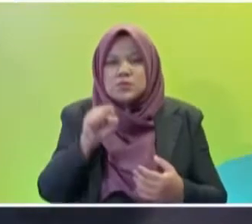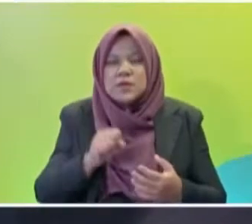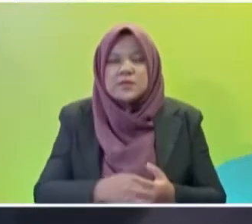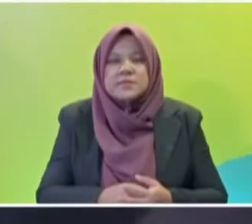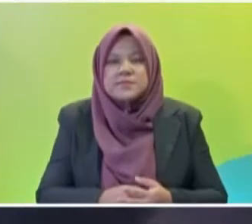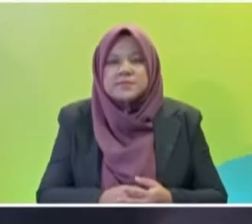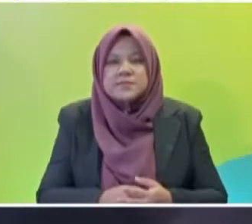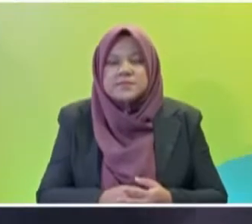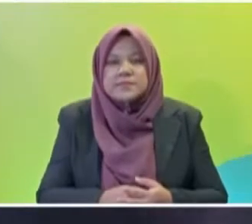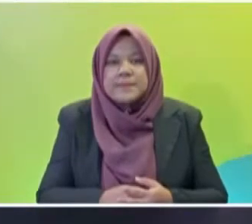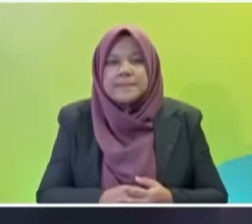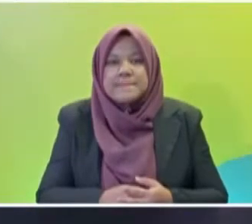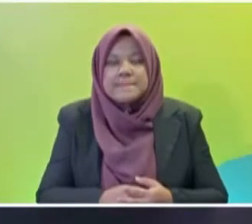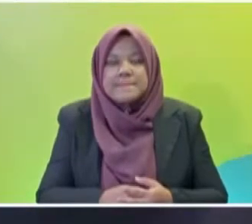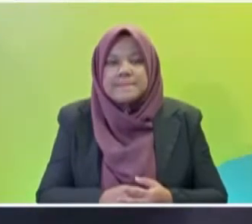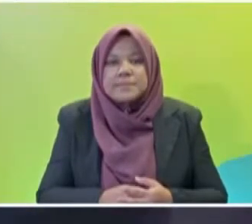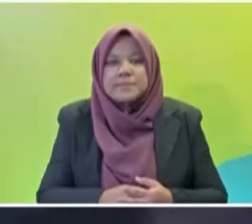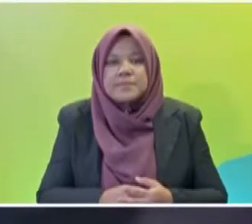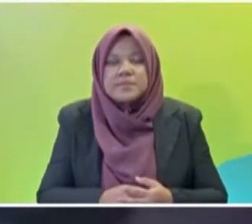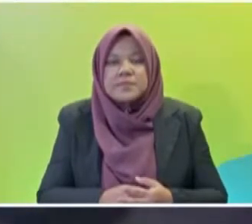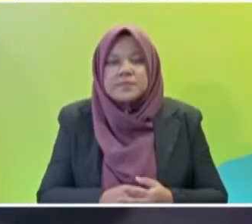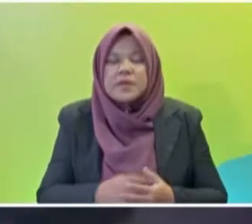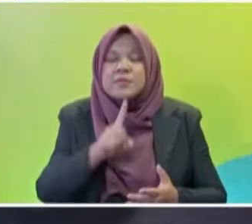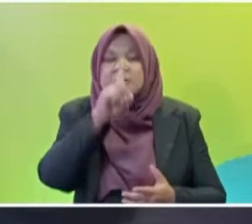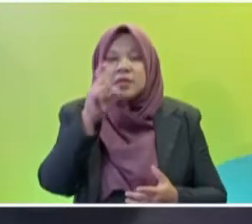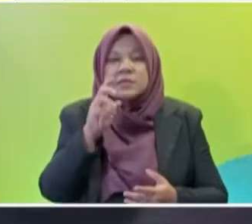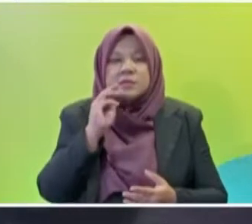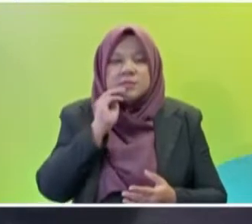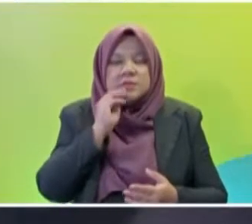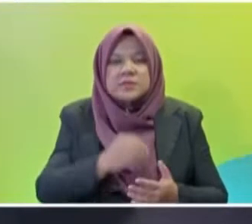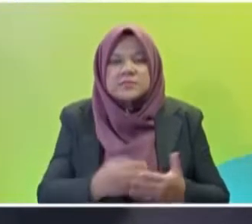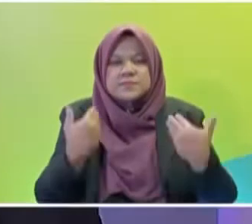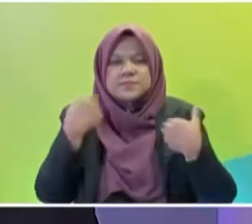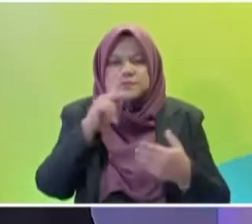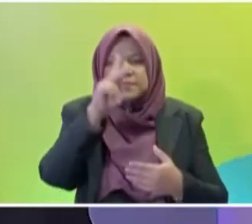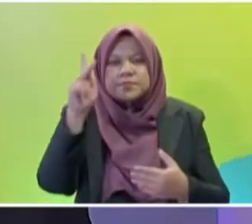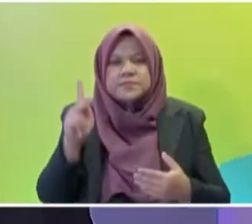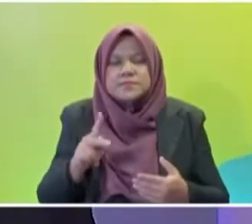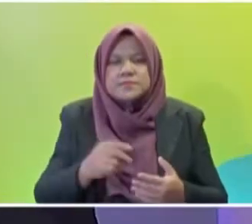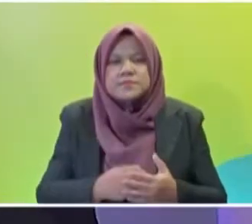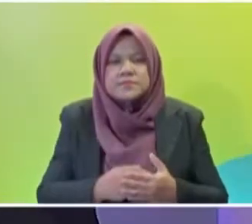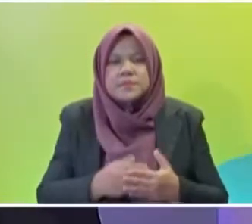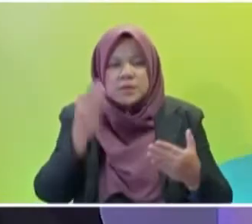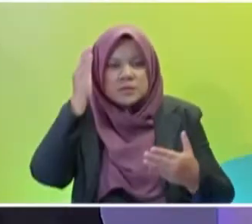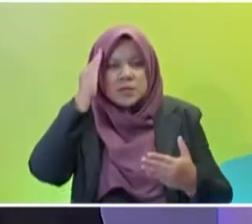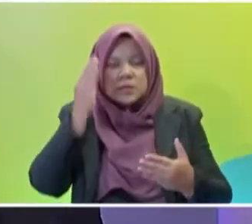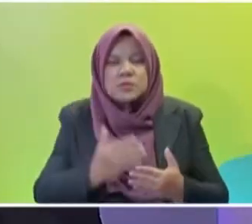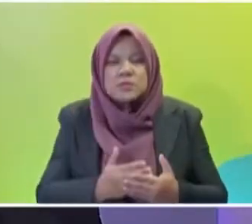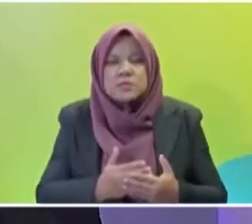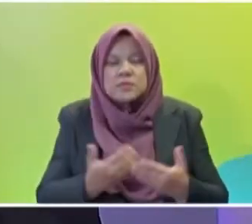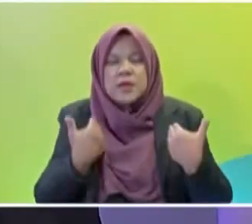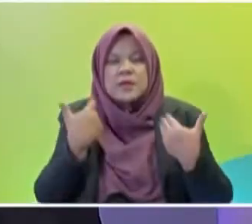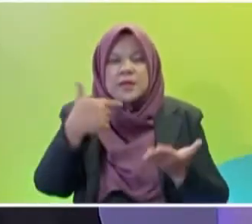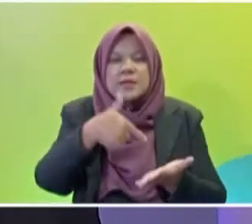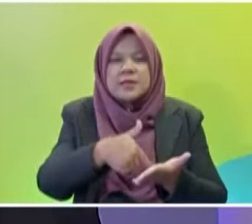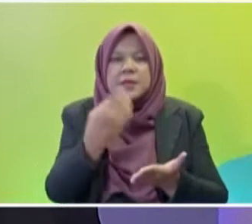saya? Oh, boleh. Okey. So nak tanya Mira, okey, adakah Mira tahu apakah lagi